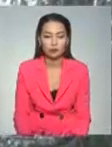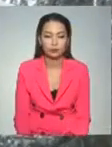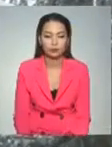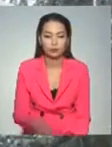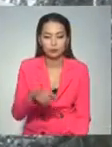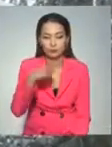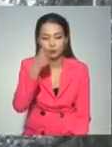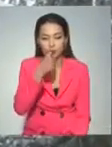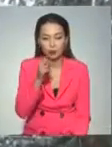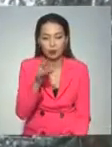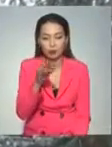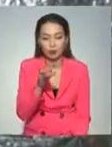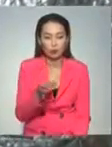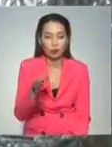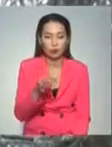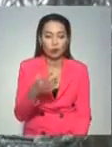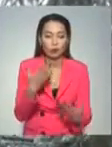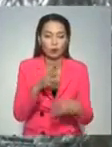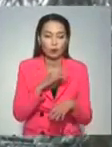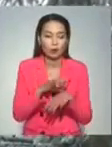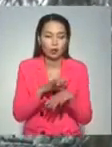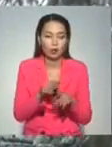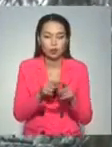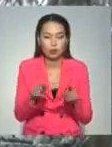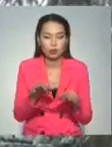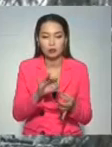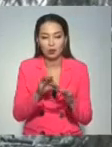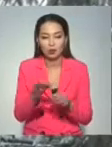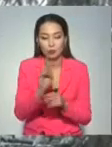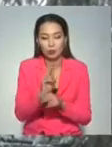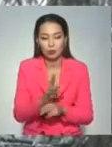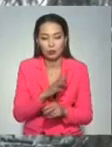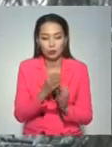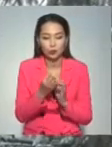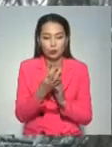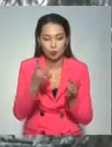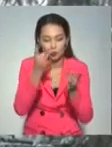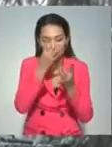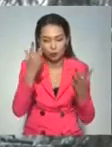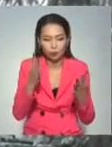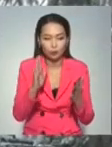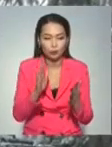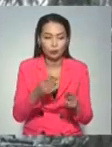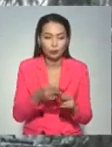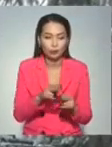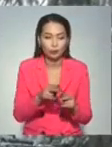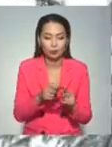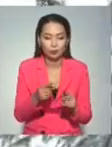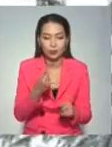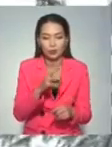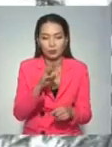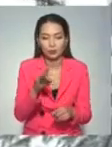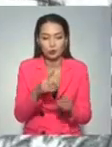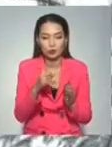В этом году в Акмолинской области был проведен текущий и капитальный ремонт 14 культурных объектов на общую сумму 1 миллиард